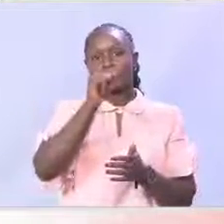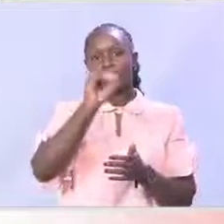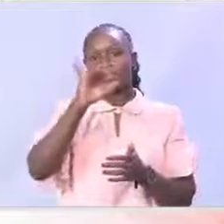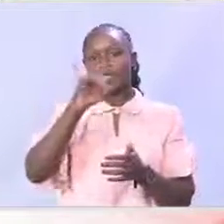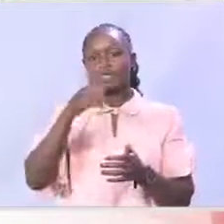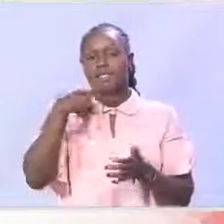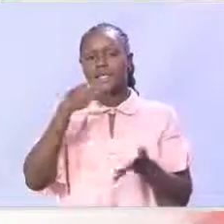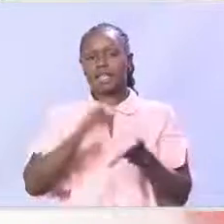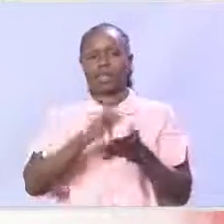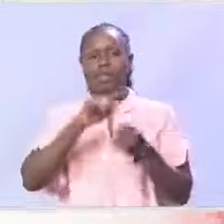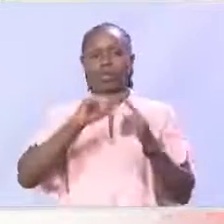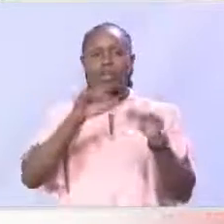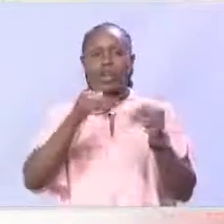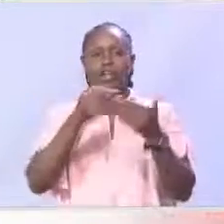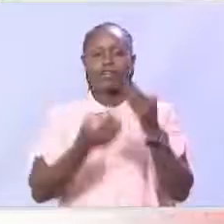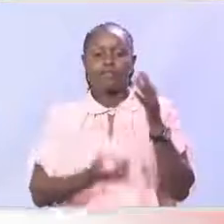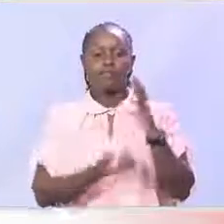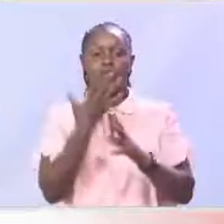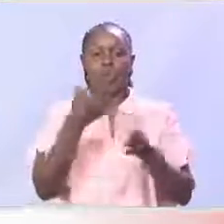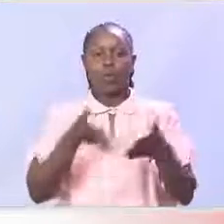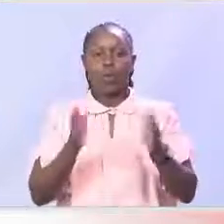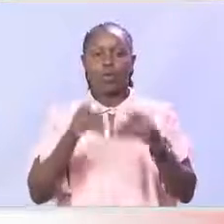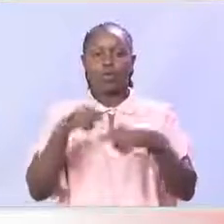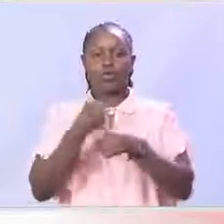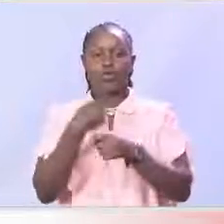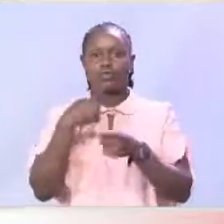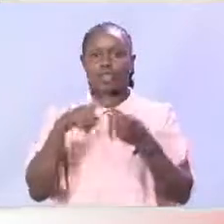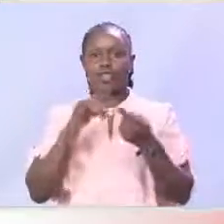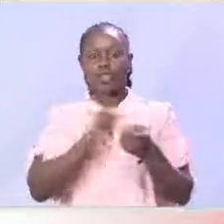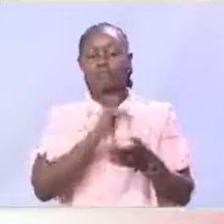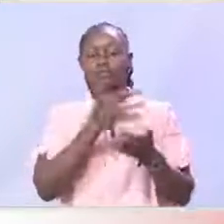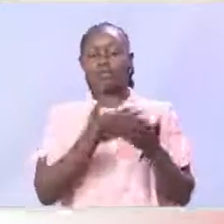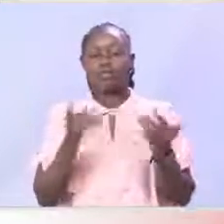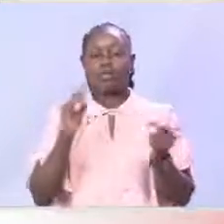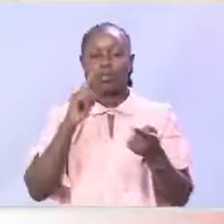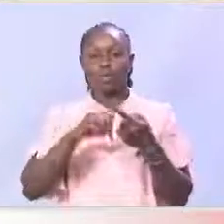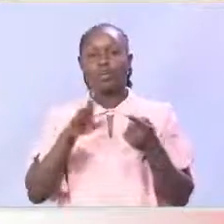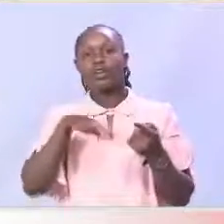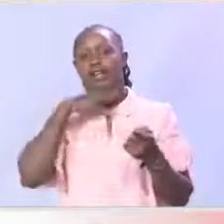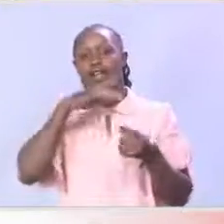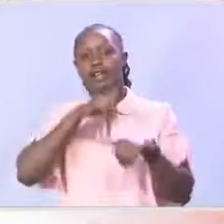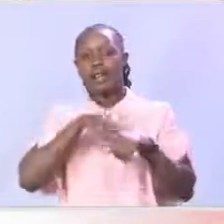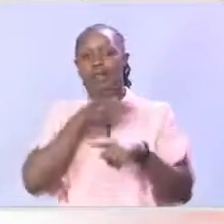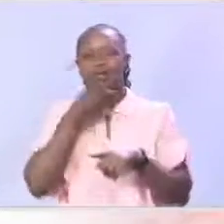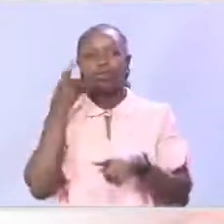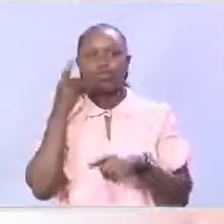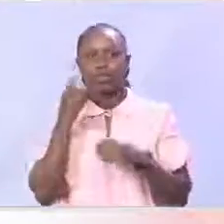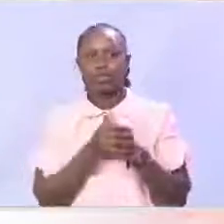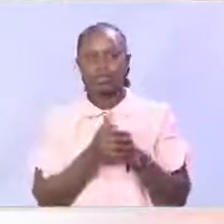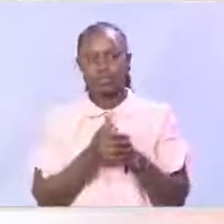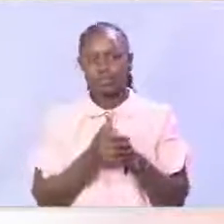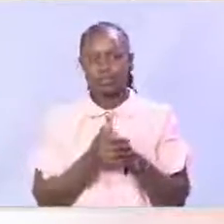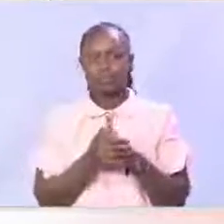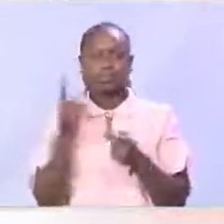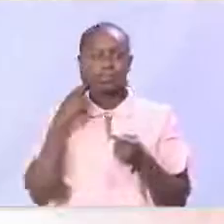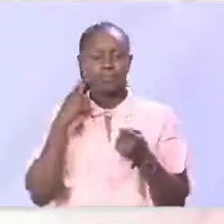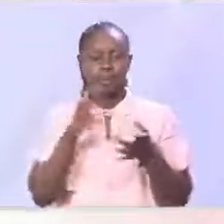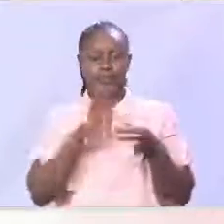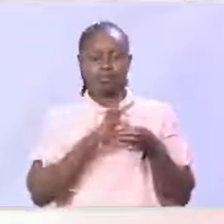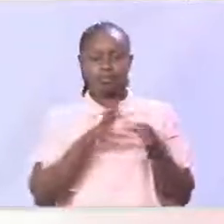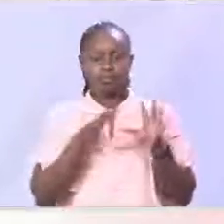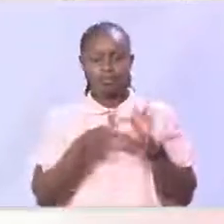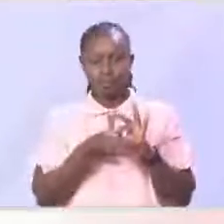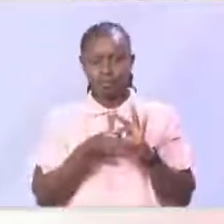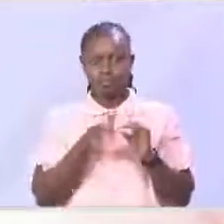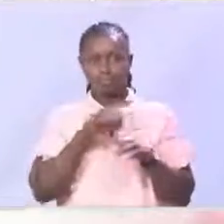wa miche ya mimea inayoweza kustahimili ukame. Mwanahabari wetu Lavi Natieno na taarifa hiyo. Kwa ushirikiano huo, wakulima